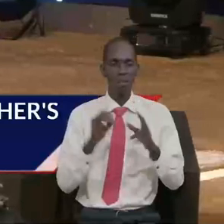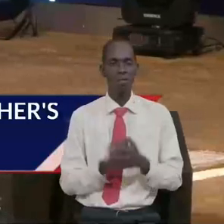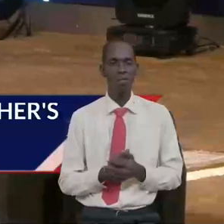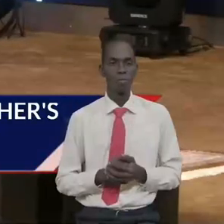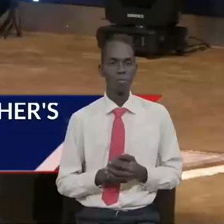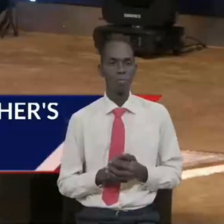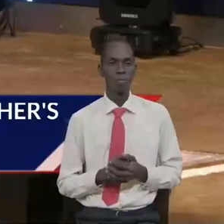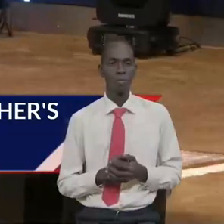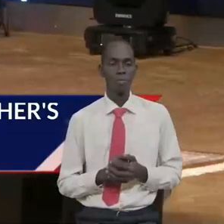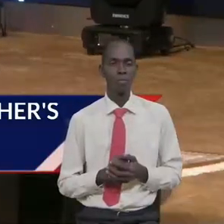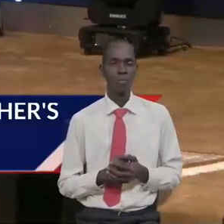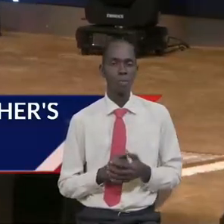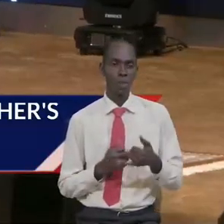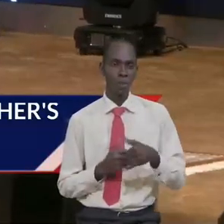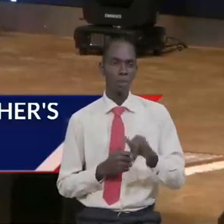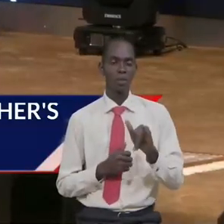Psaume